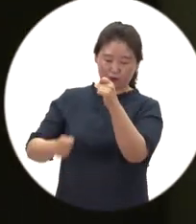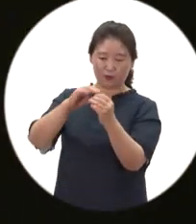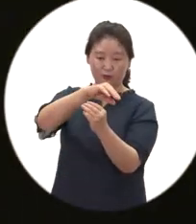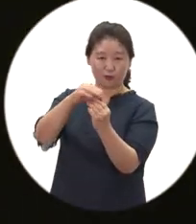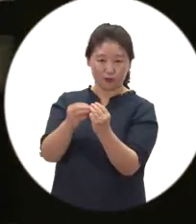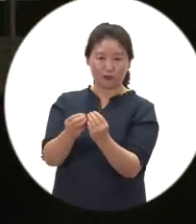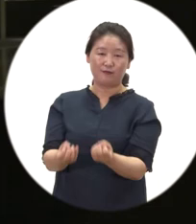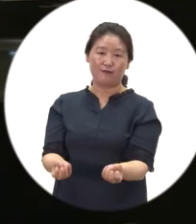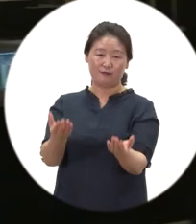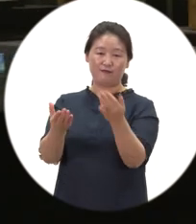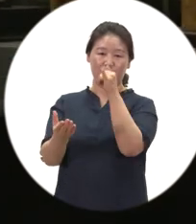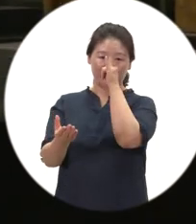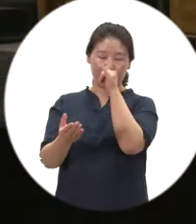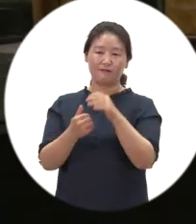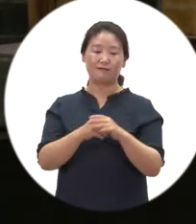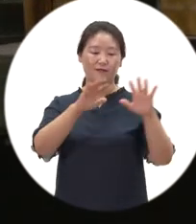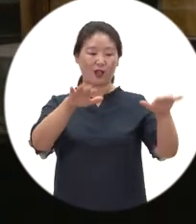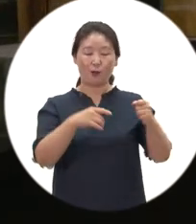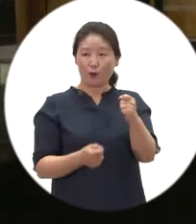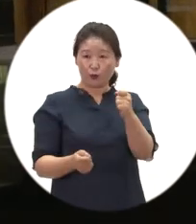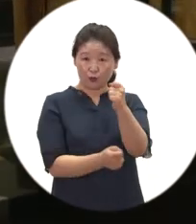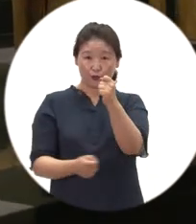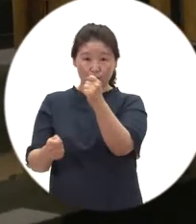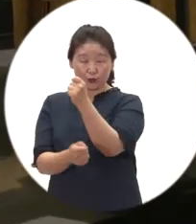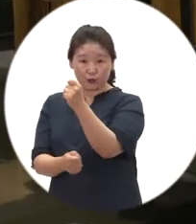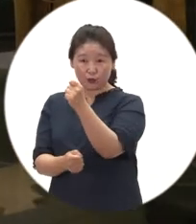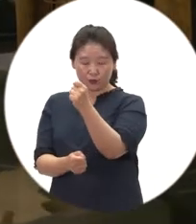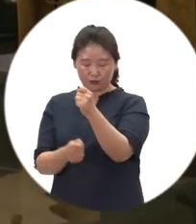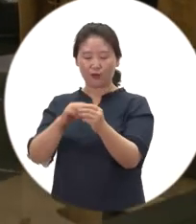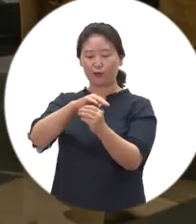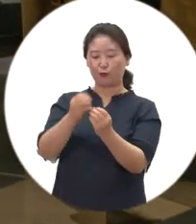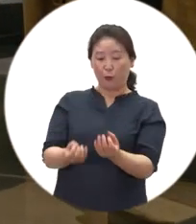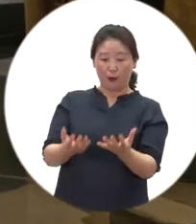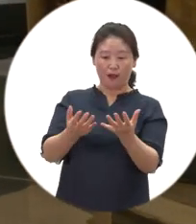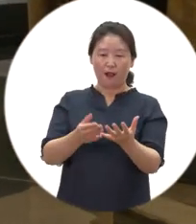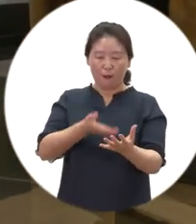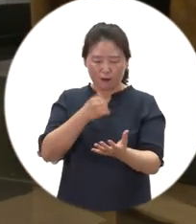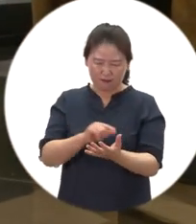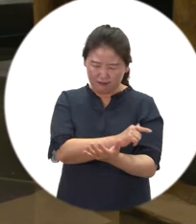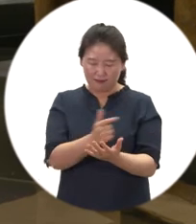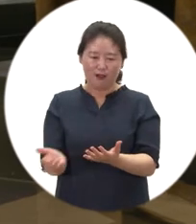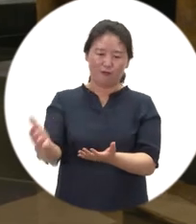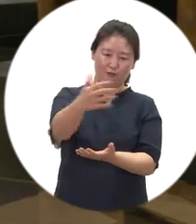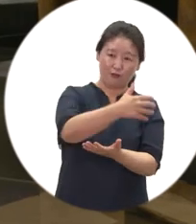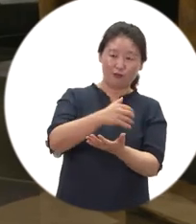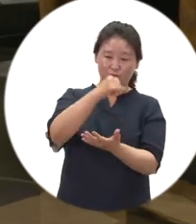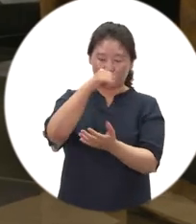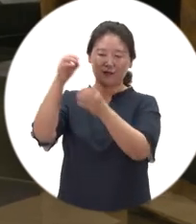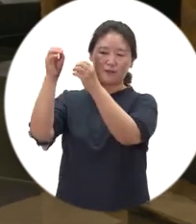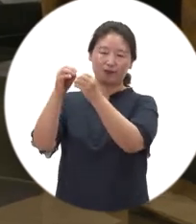추석을 소개하였습니다. 가을은 수확의 계절로 추석에는 풍부한 먹거리와 다양한